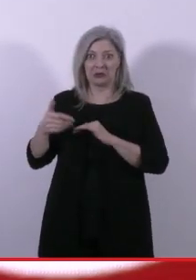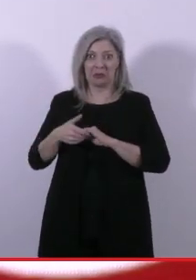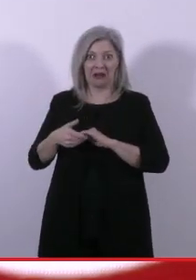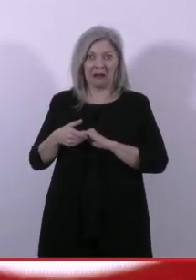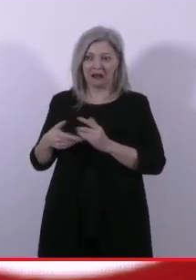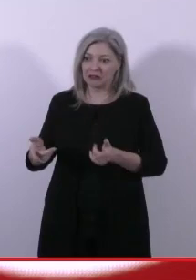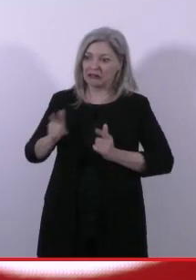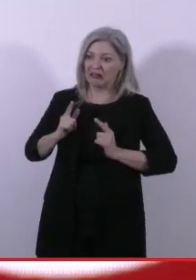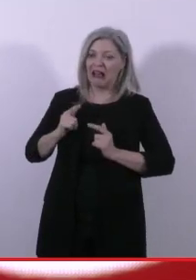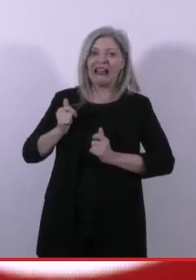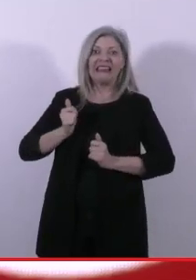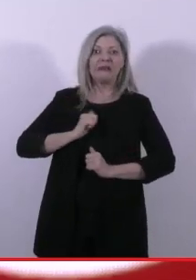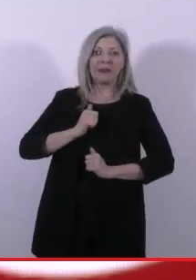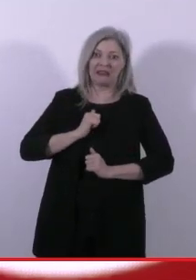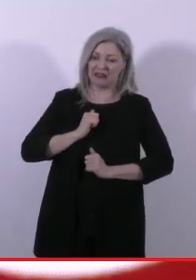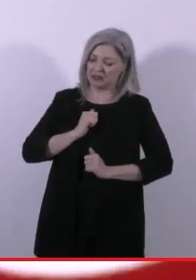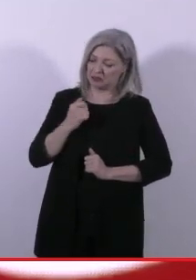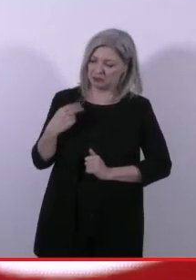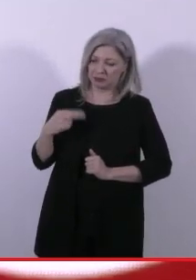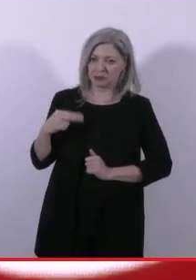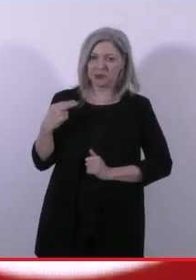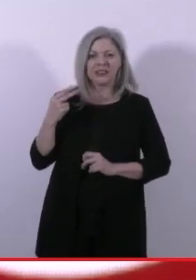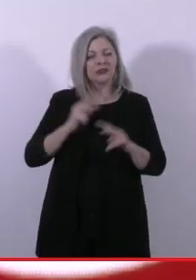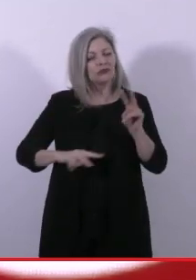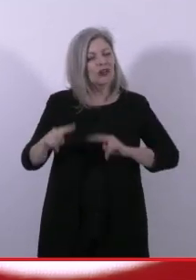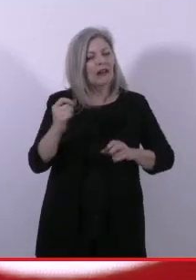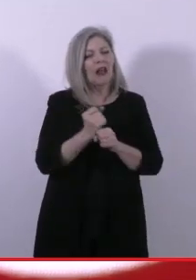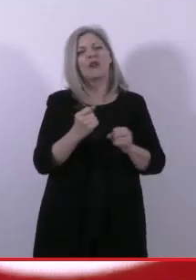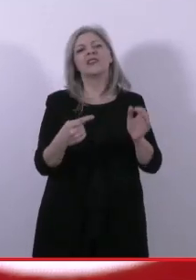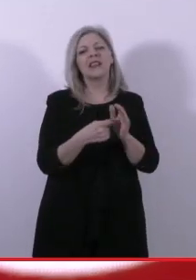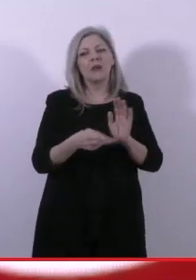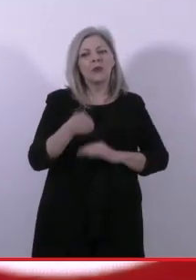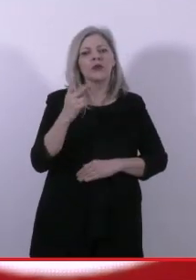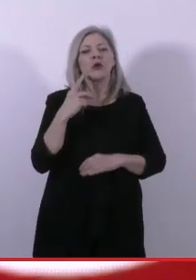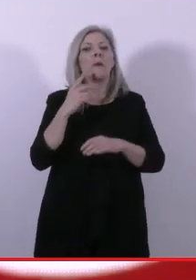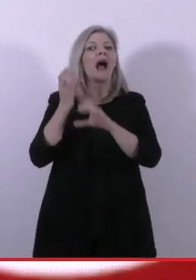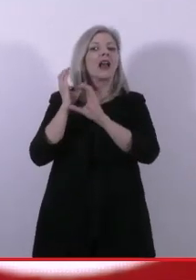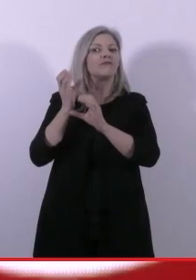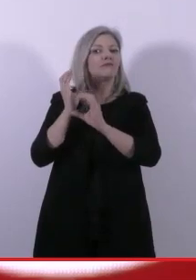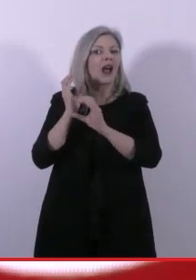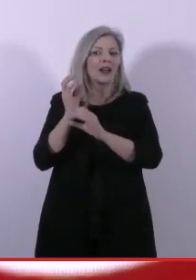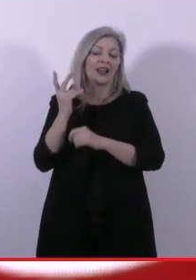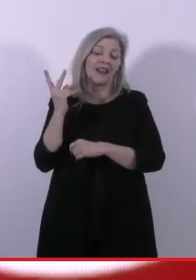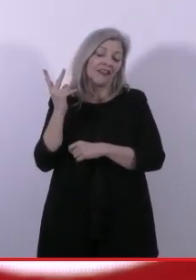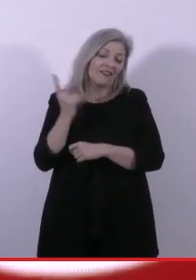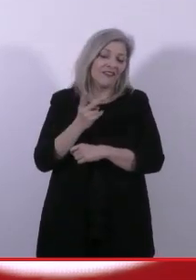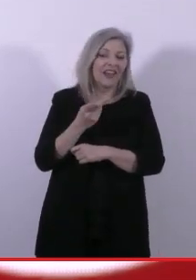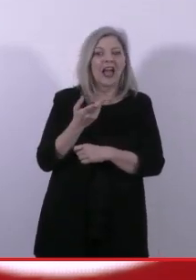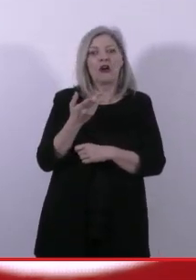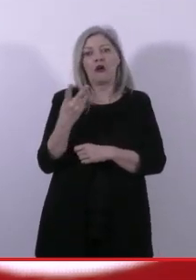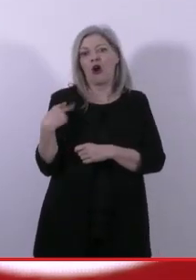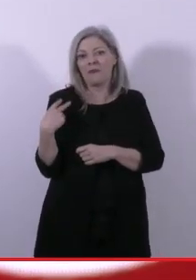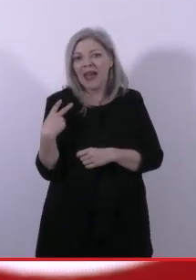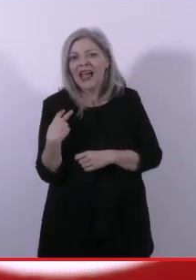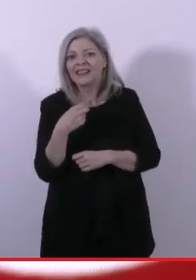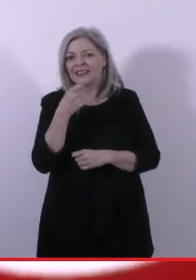indipendente. Ho provato a cercare soluzioni più stabili. Ho fatto la barman, in verità bar lady, la commessa, l'addetta